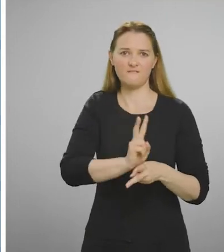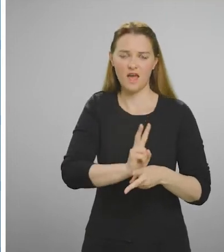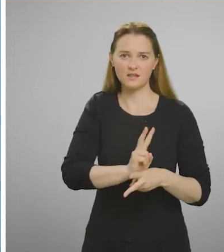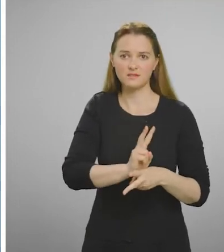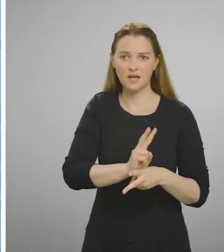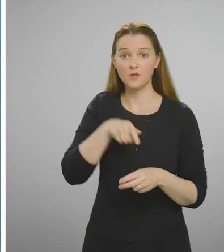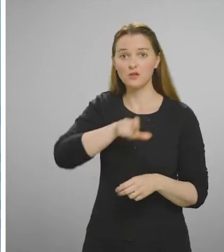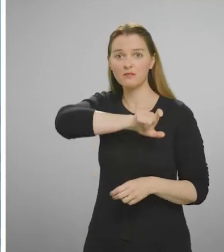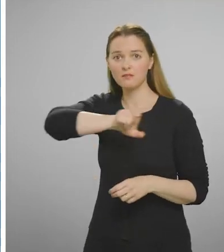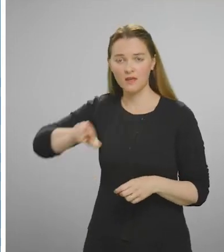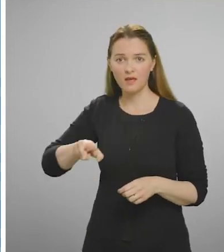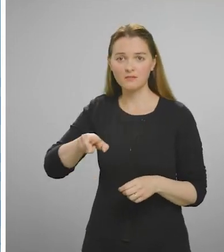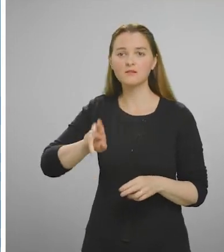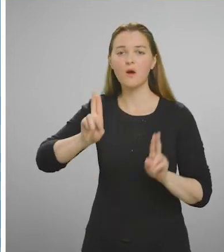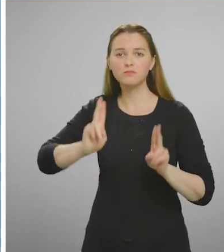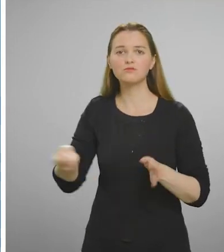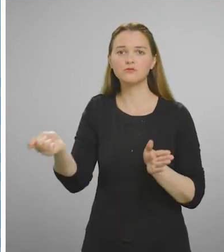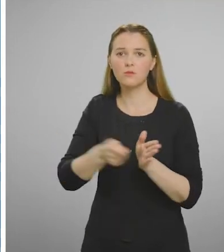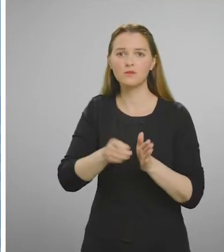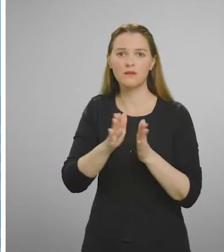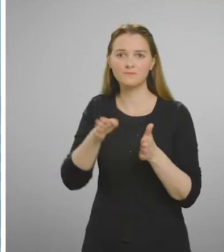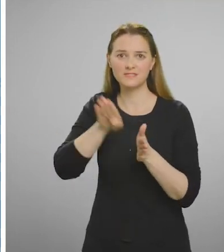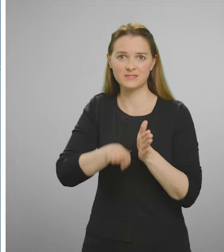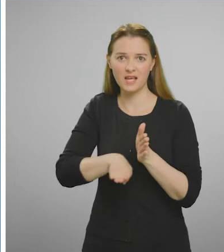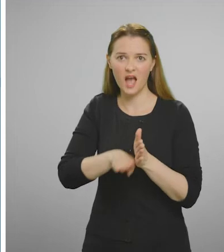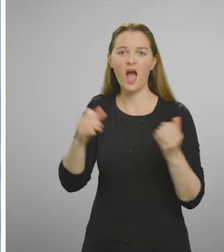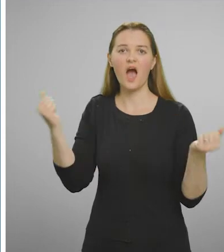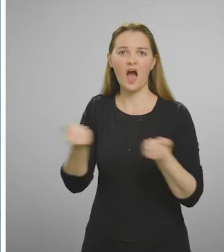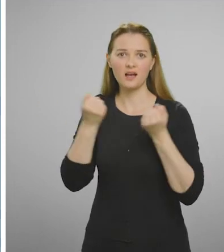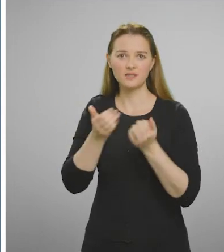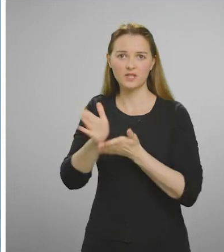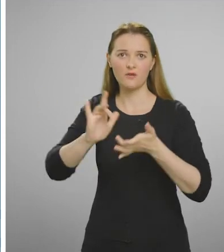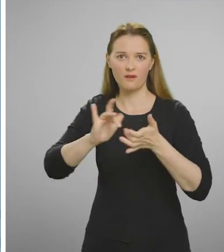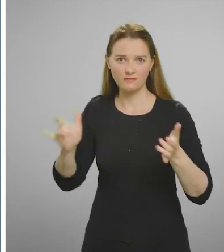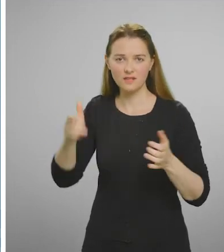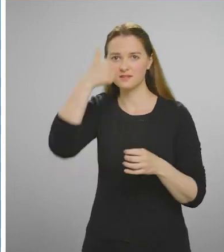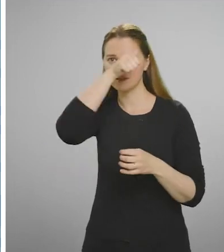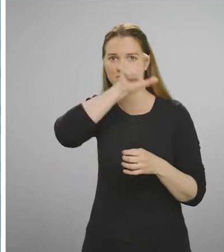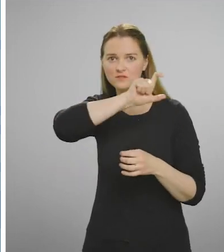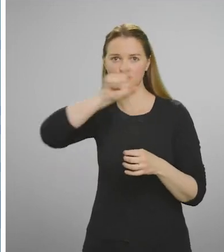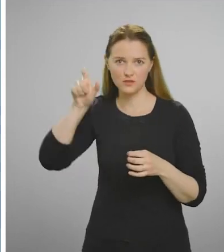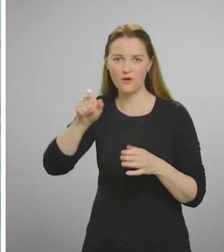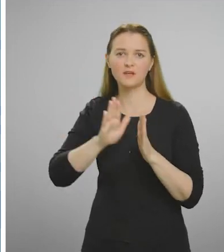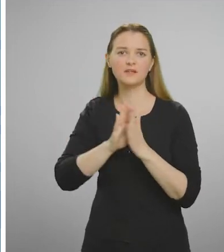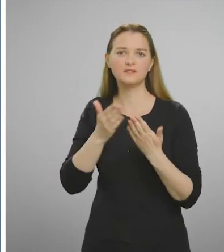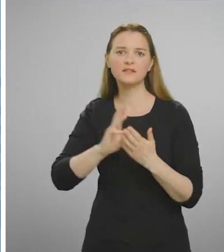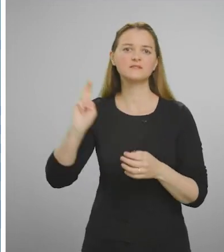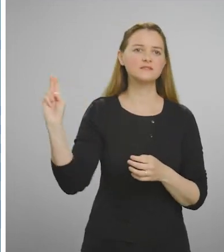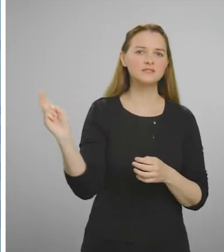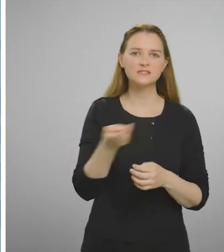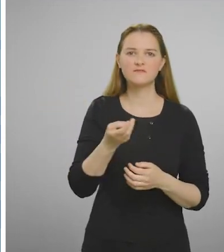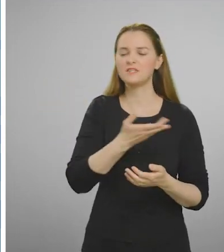Velesajmu. U tjednu Interlibera bilo je moguće kupiti knjige po sniženim cijenama kroz online akciju Knjiga svima i